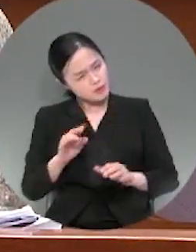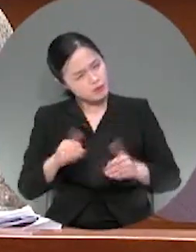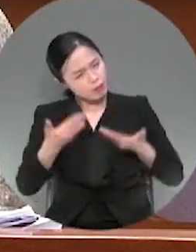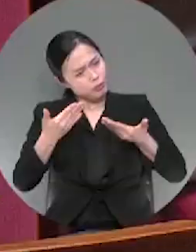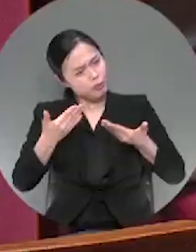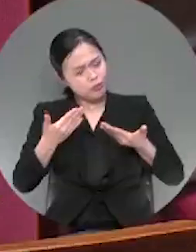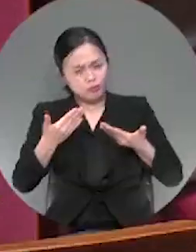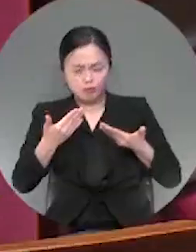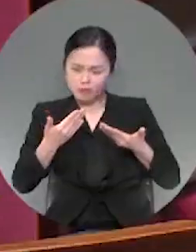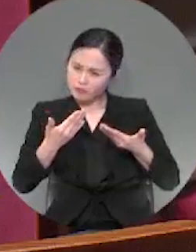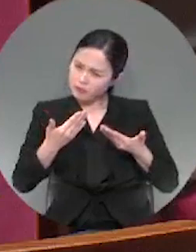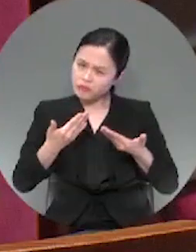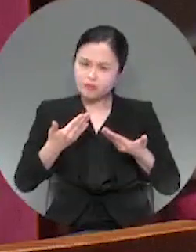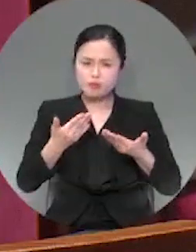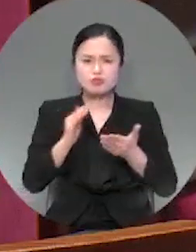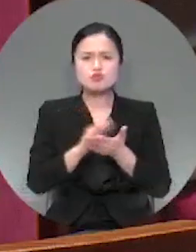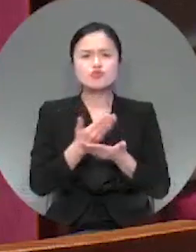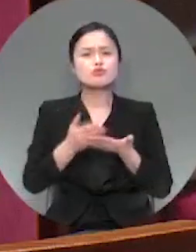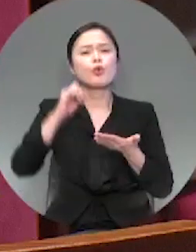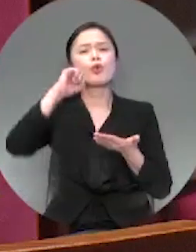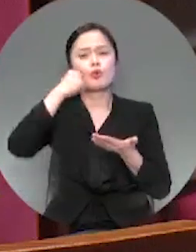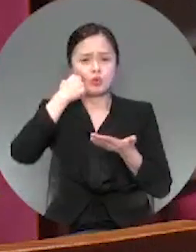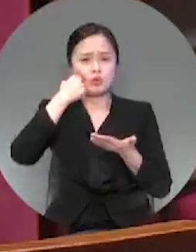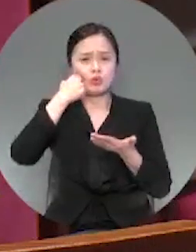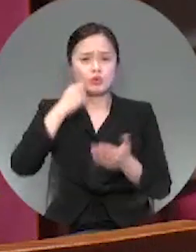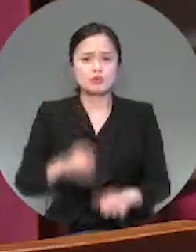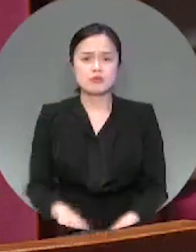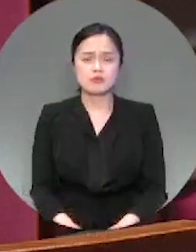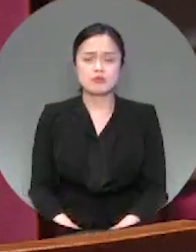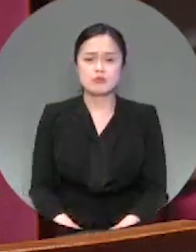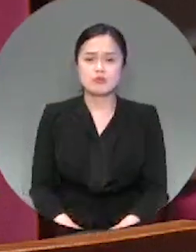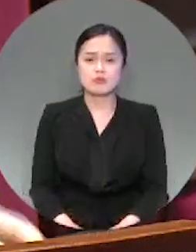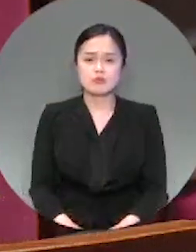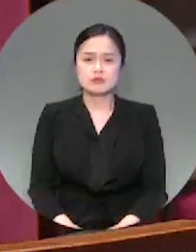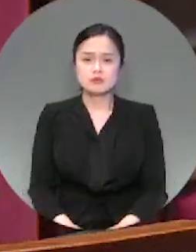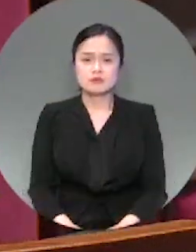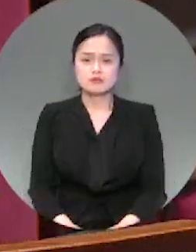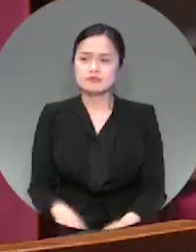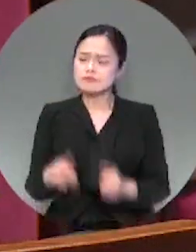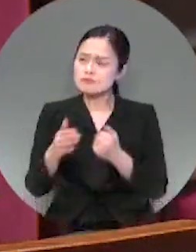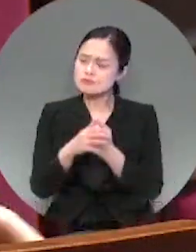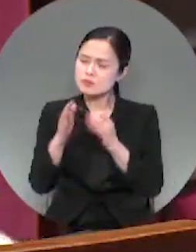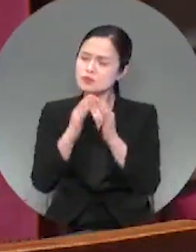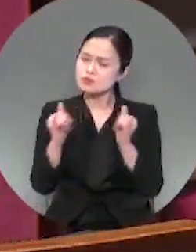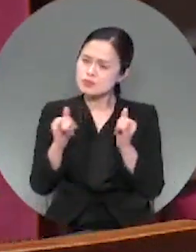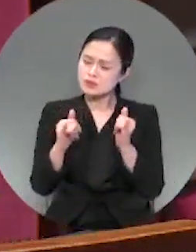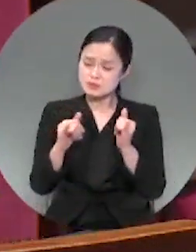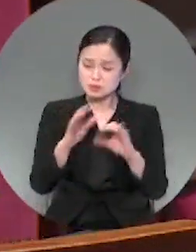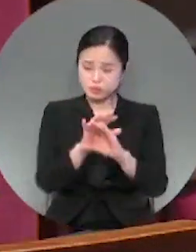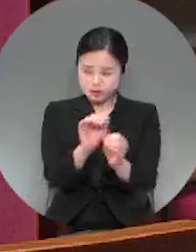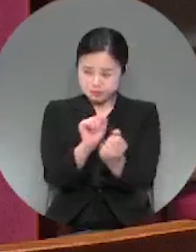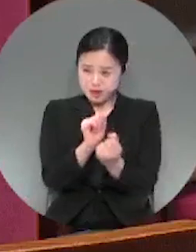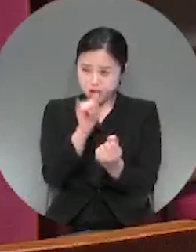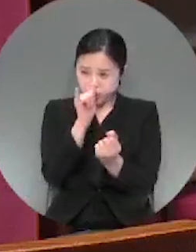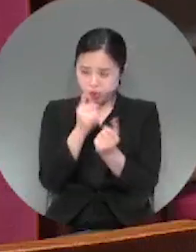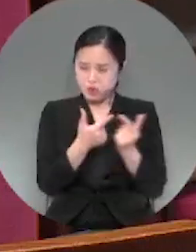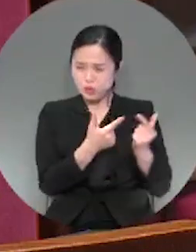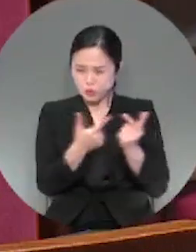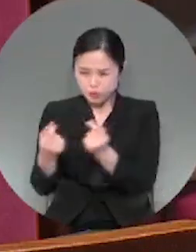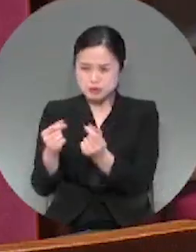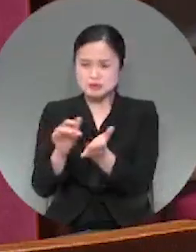확인해 보세요. 받은 사람이 없어요. 그 부분을 좀 보완하겠다는 말씀 드립니다. 자, 제가 왜 이 말씀을